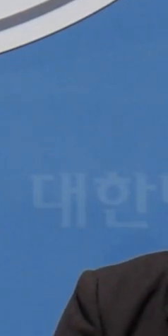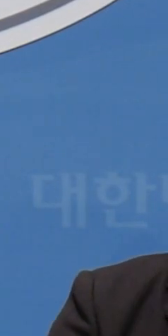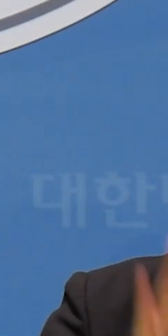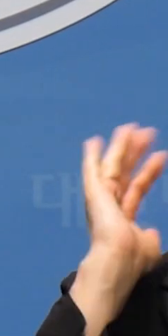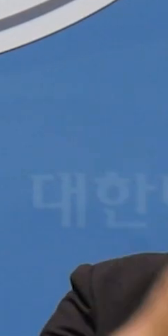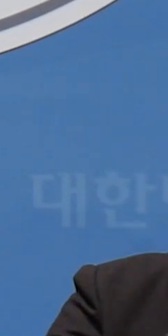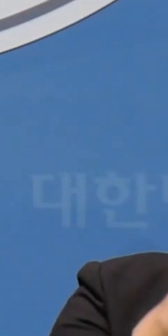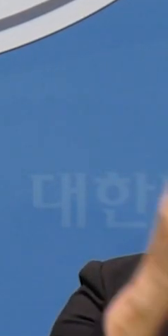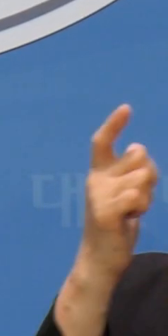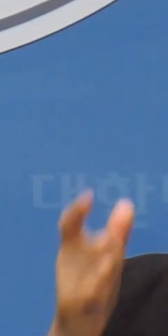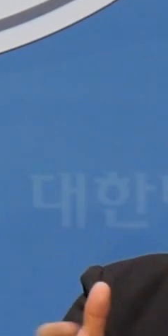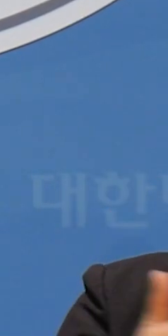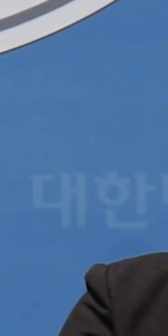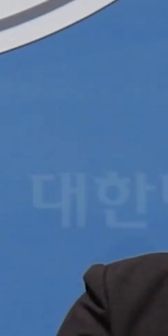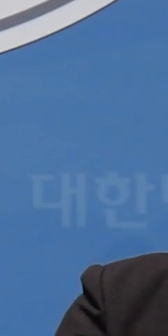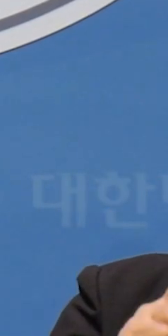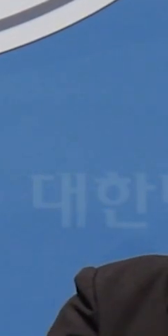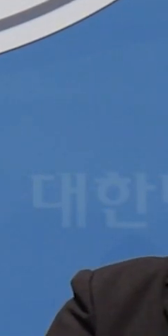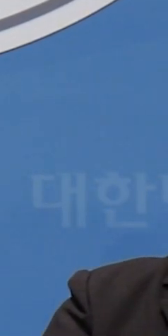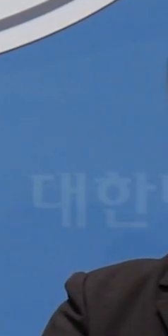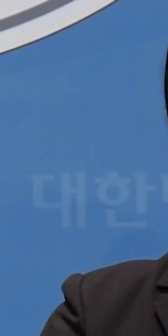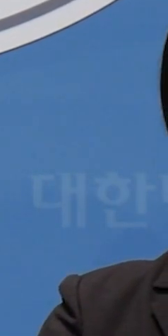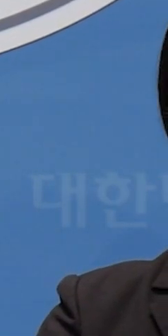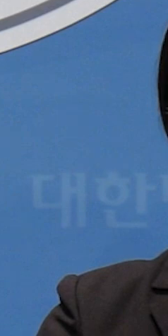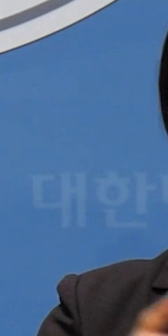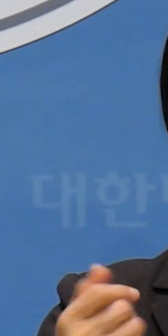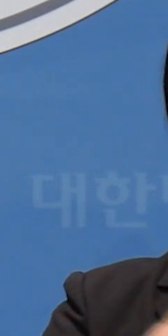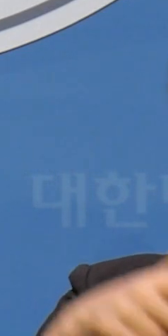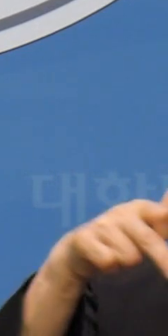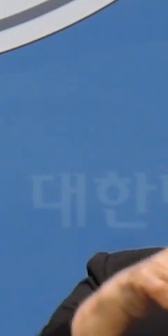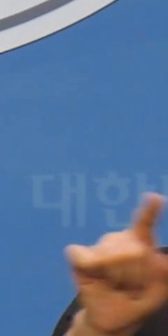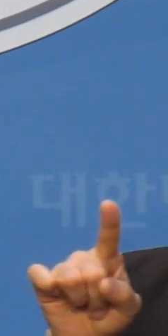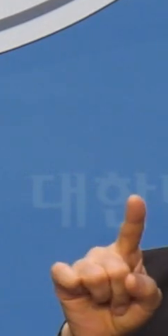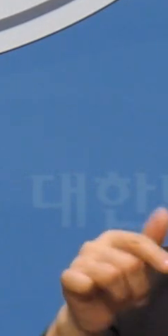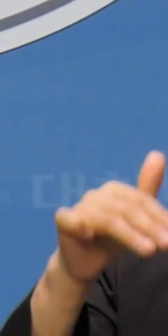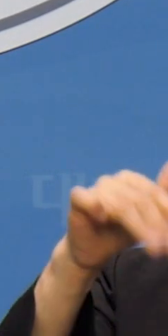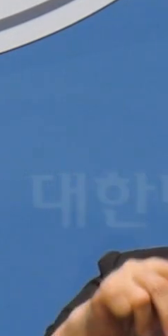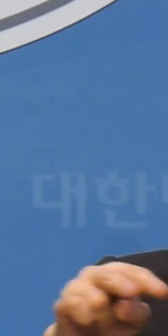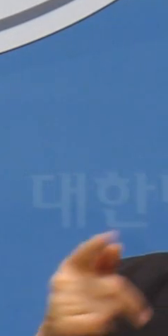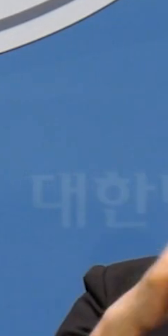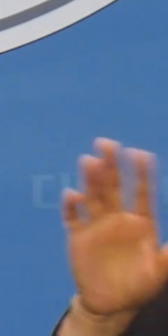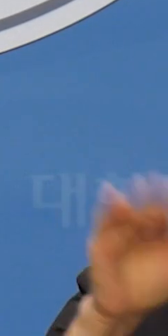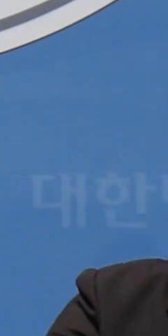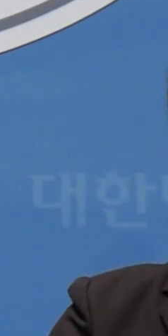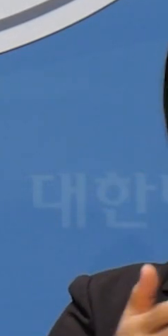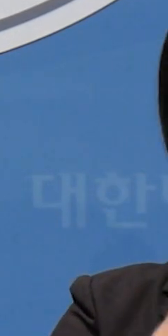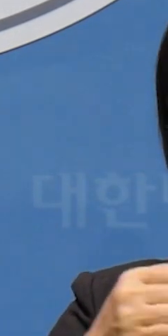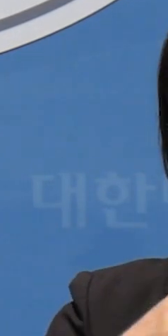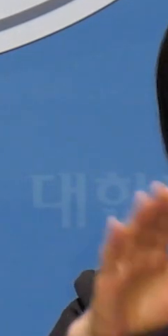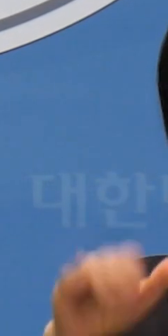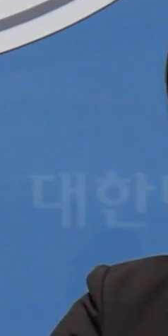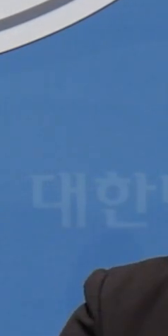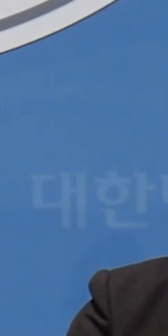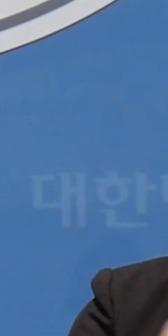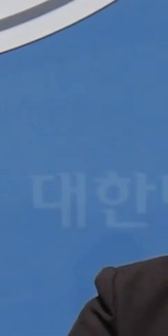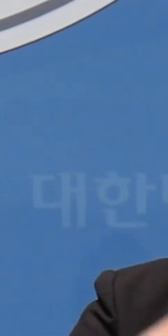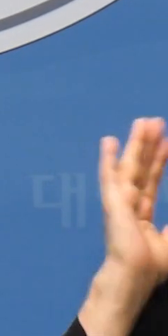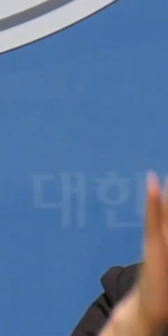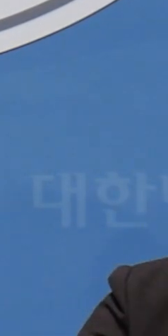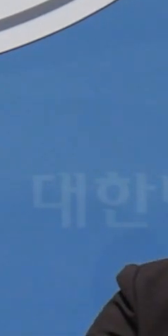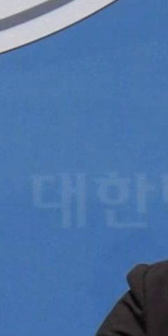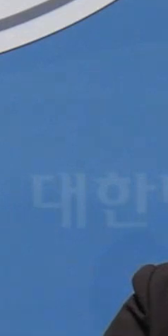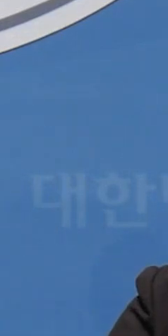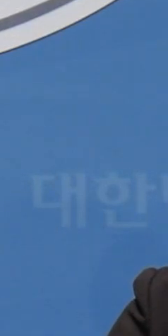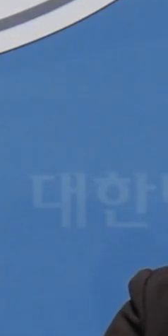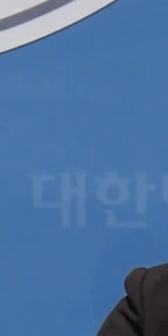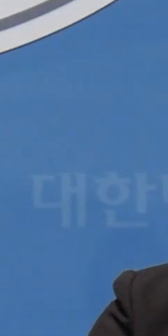의정부 중심부에 있던 미 이사단 CRC 카투사 군 복무 시절에는 뗄래야 뗄 수 없는 의정부와의